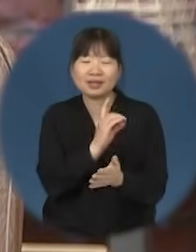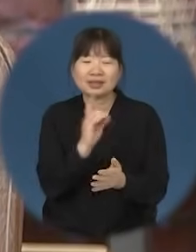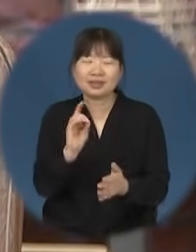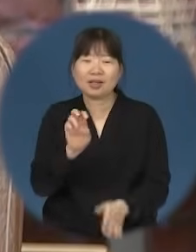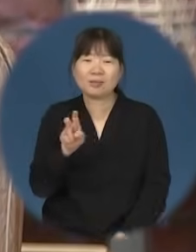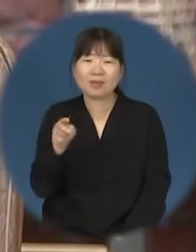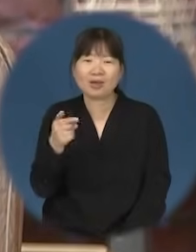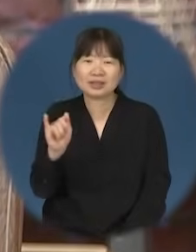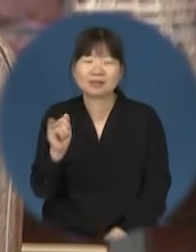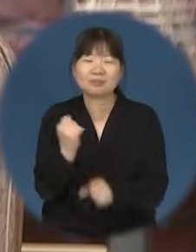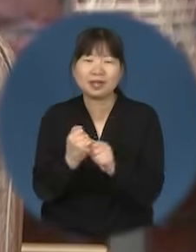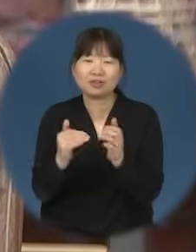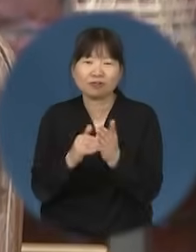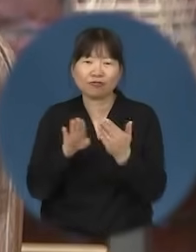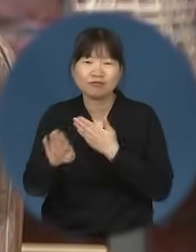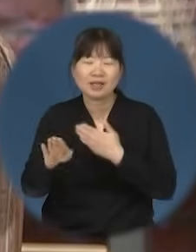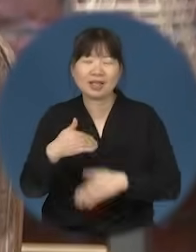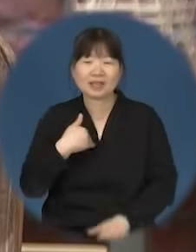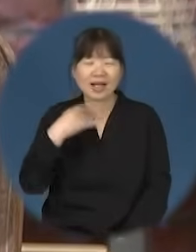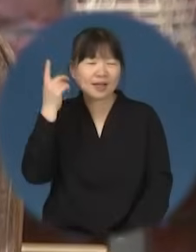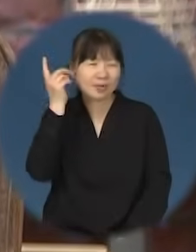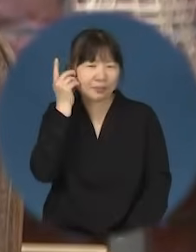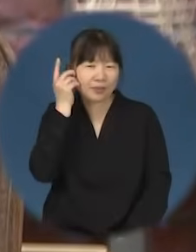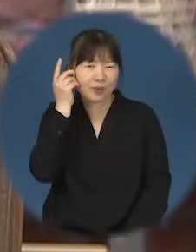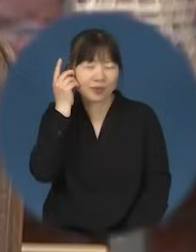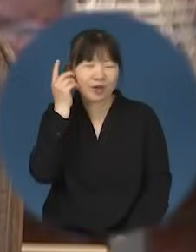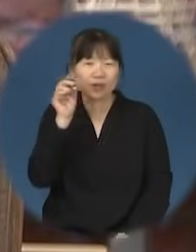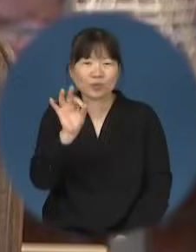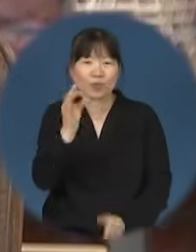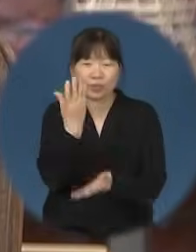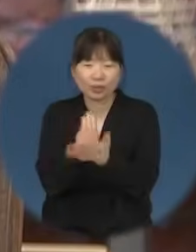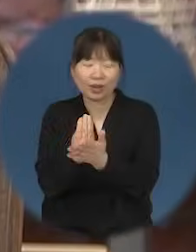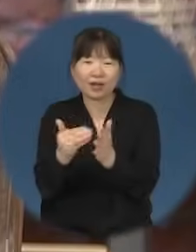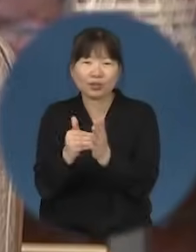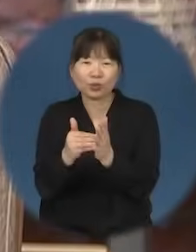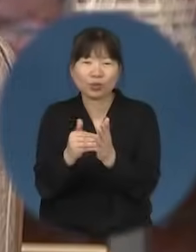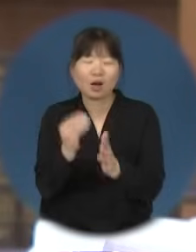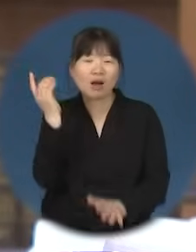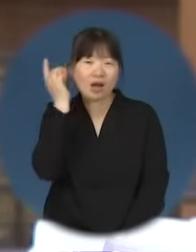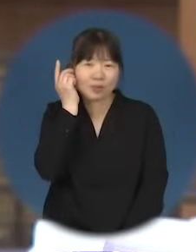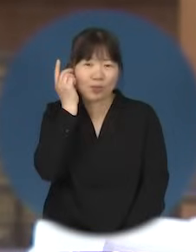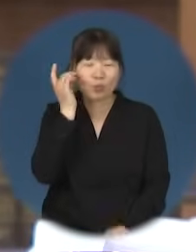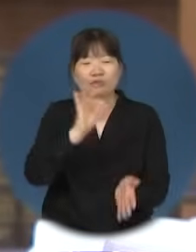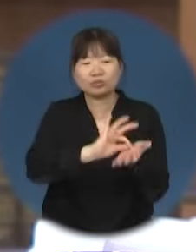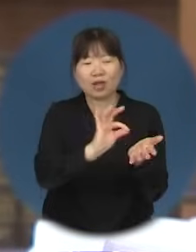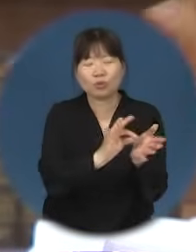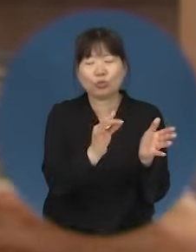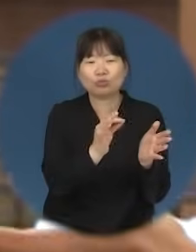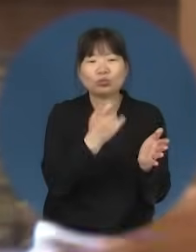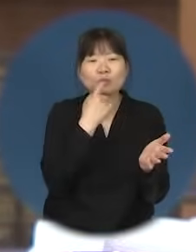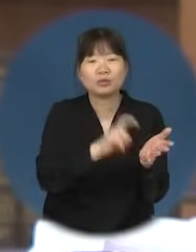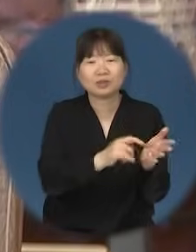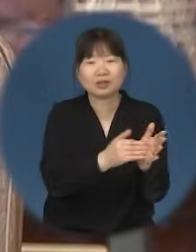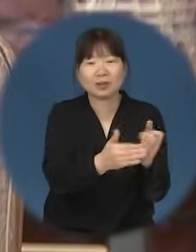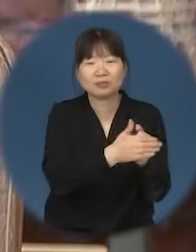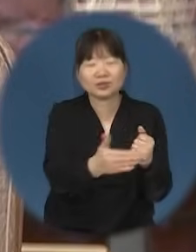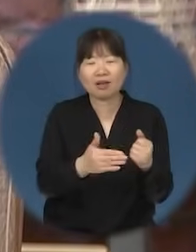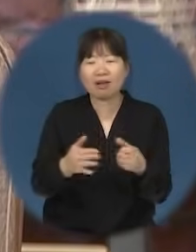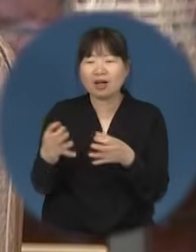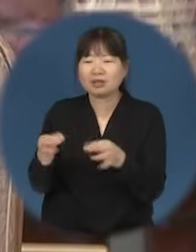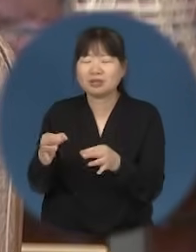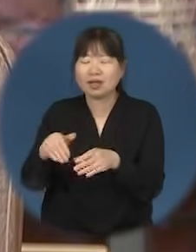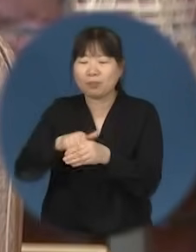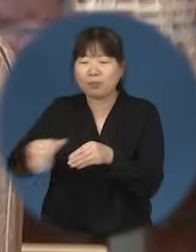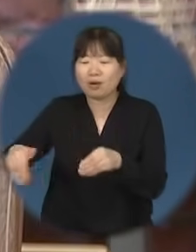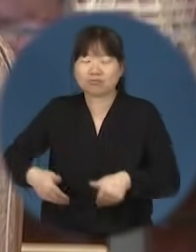머니가 만들어지면 내 핸드폰에다 그 돈을 두고 핸드폰을 바로 이동을 하니까 은행이 필요 없어지죠. 굳이 계좌로 안 가도 되는